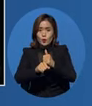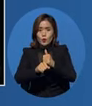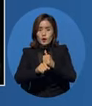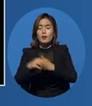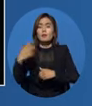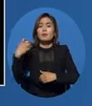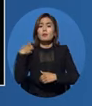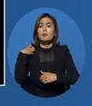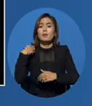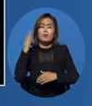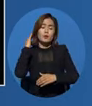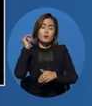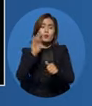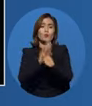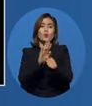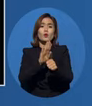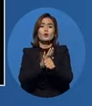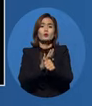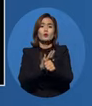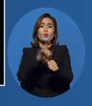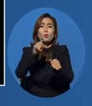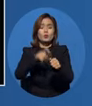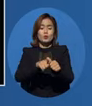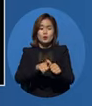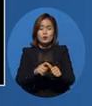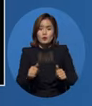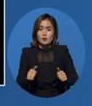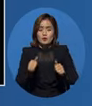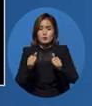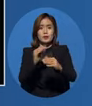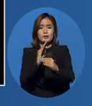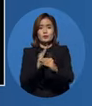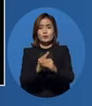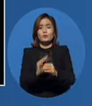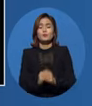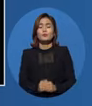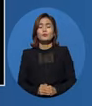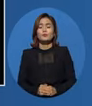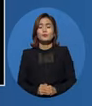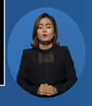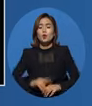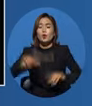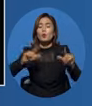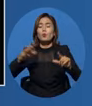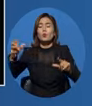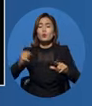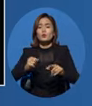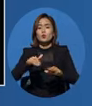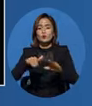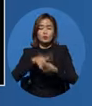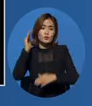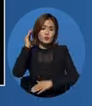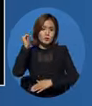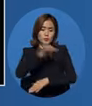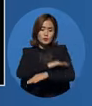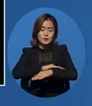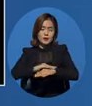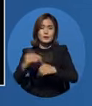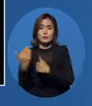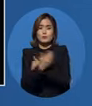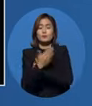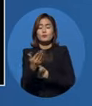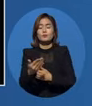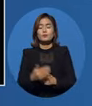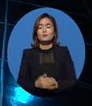대통령을 뒷받침할 야 기 위해서 띄웠다 는 말씀을 드리고 에 다른 4 세로 없어진 정부를 성공적으로 마무리 하겠습니다